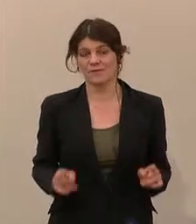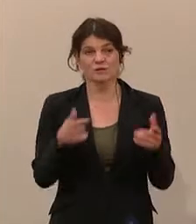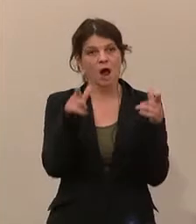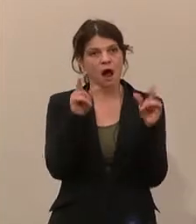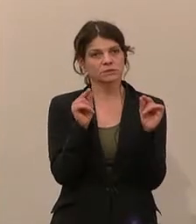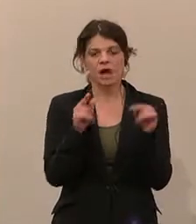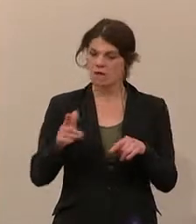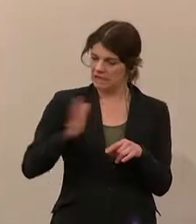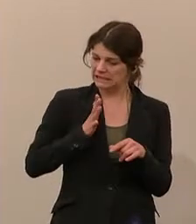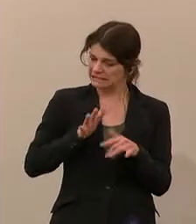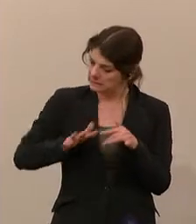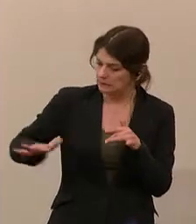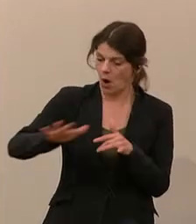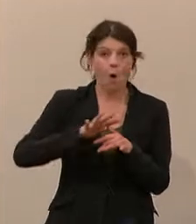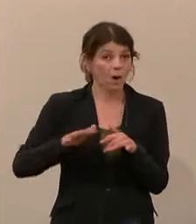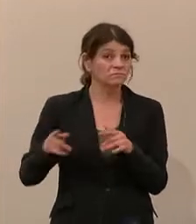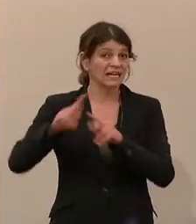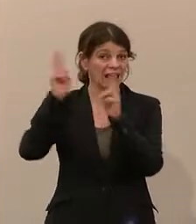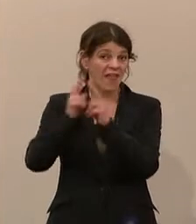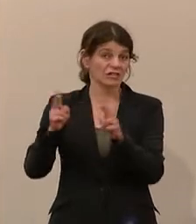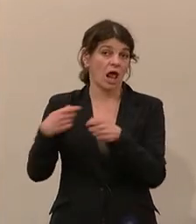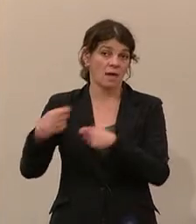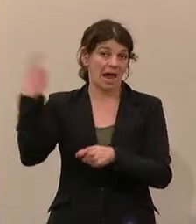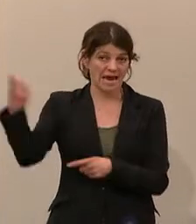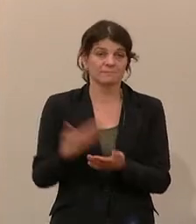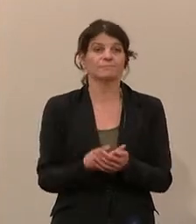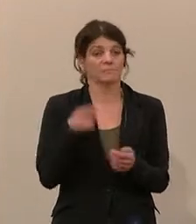am risikoreichen internationalen Markt. Das